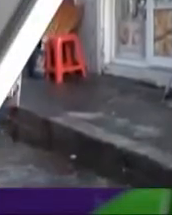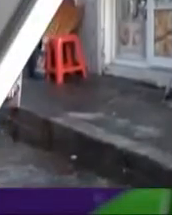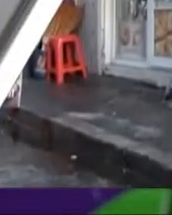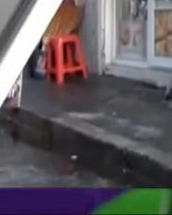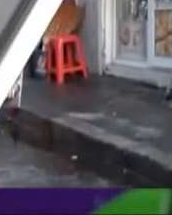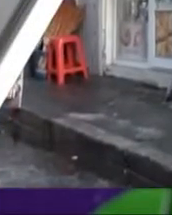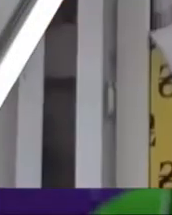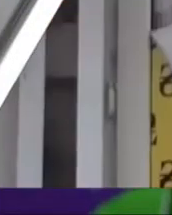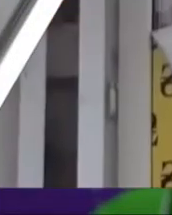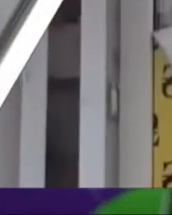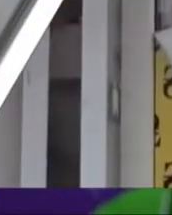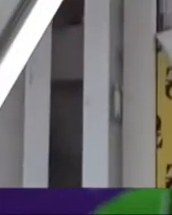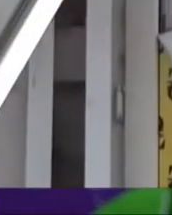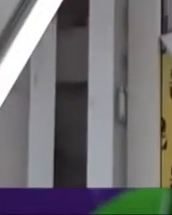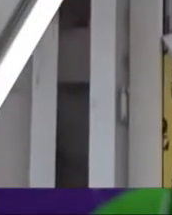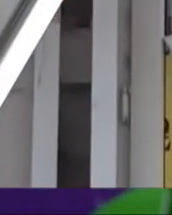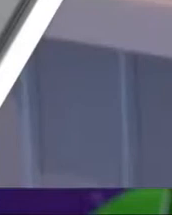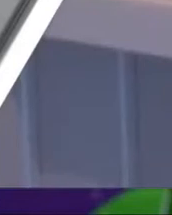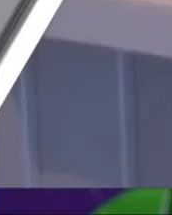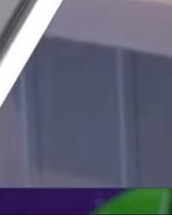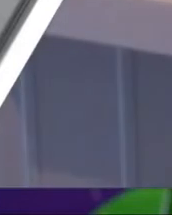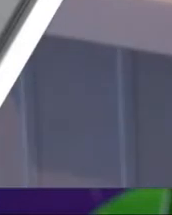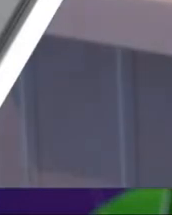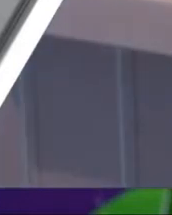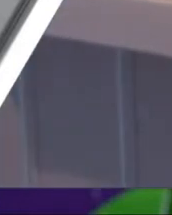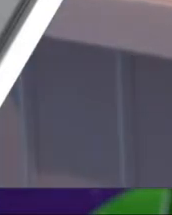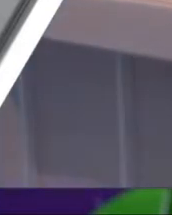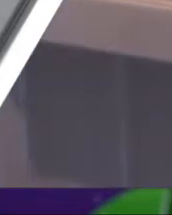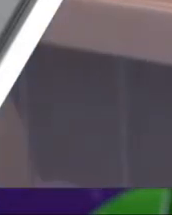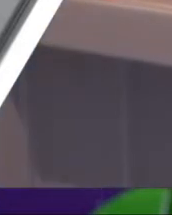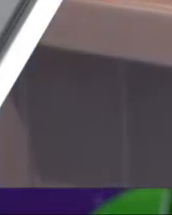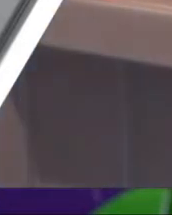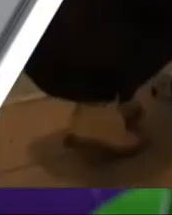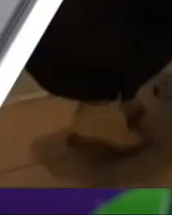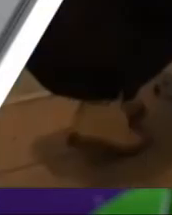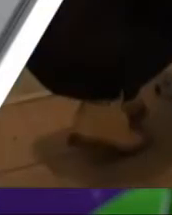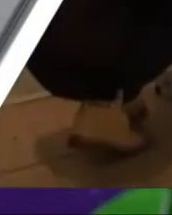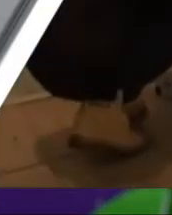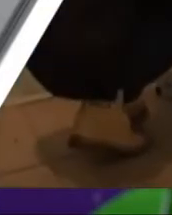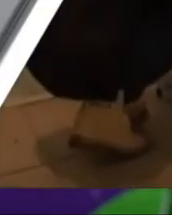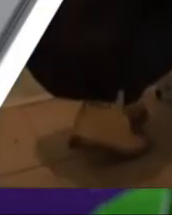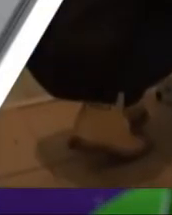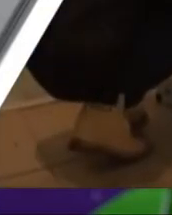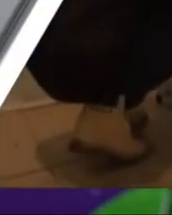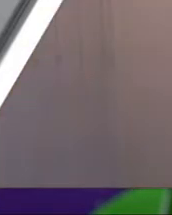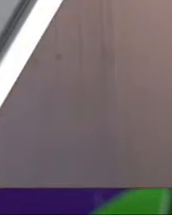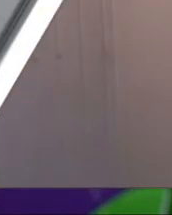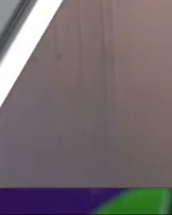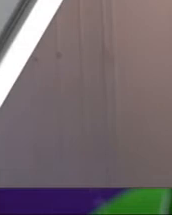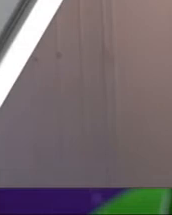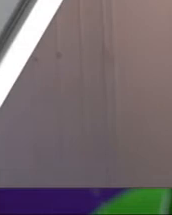Обережно, новий вид валютного шахрайства. У Києві в чоловіка поцупили 200 тисяч гривень. На які вигадки йдуть